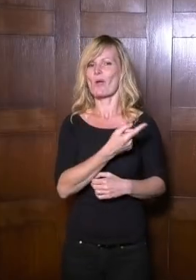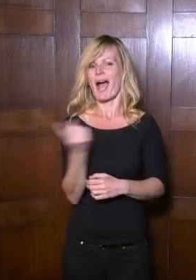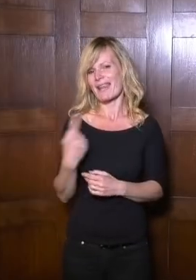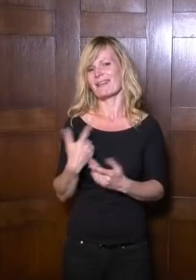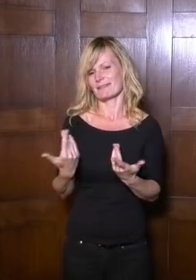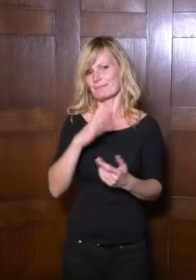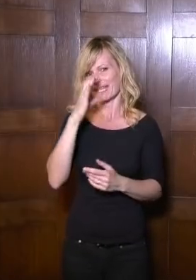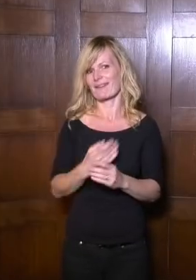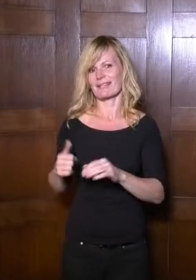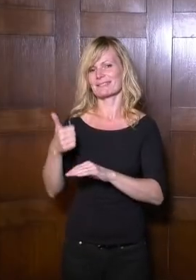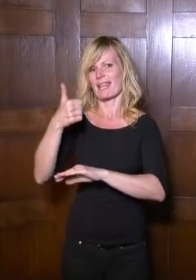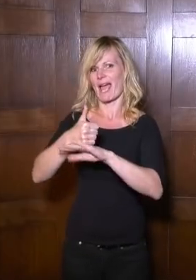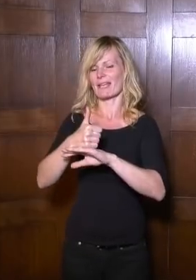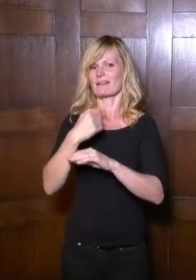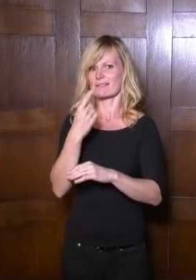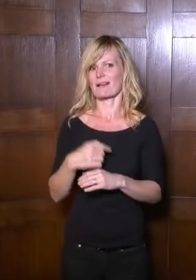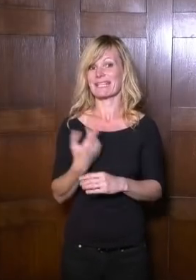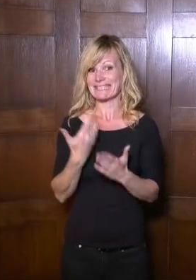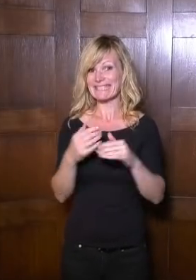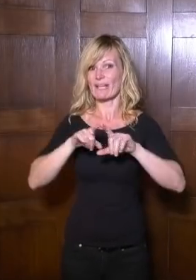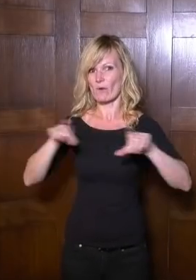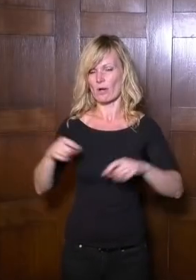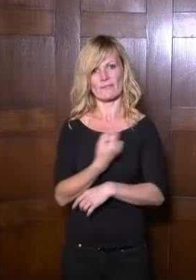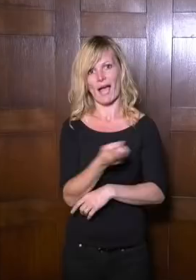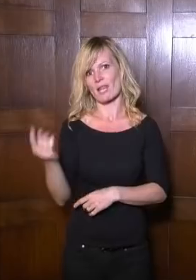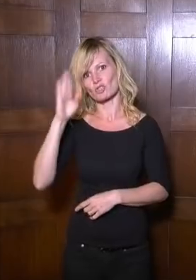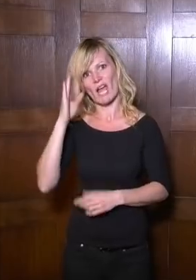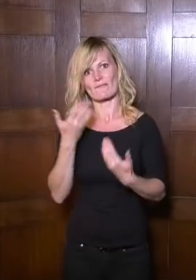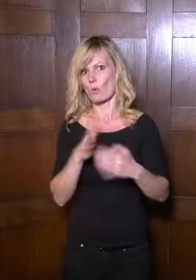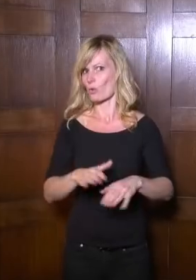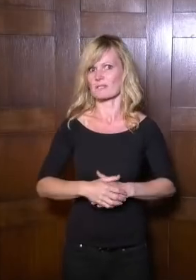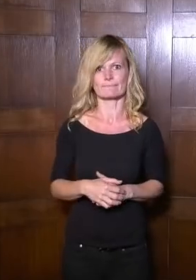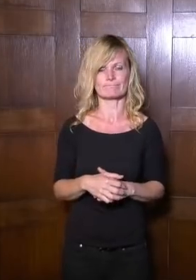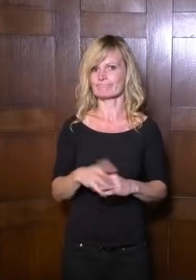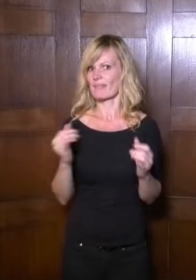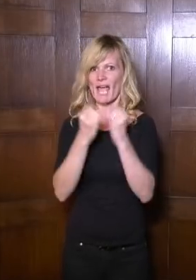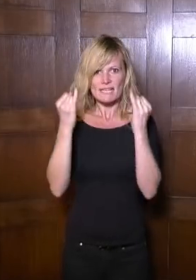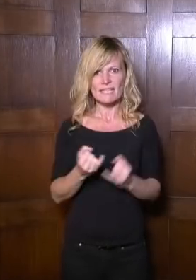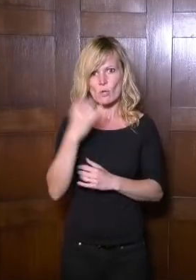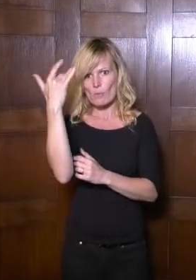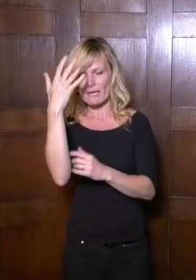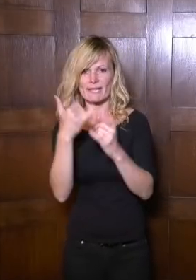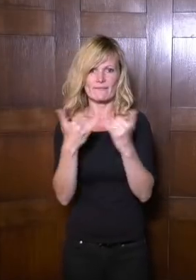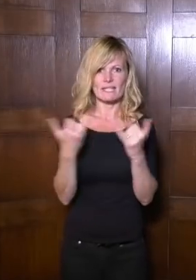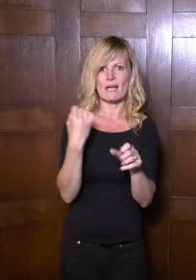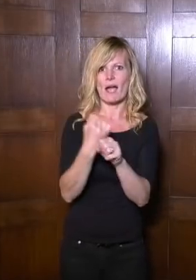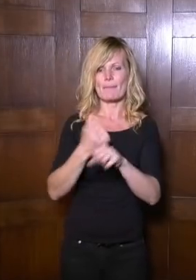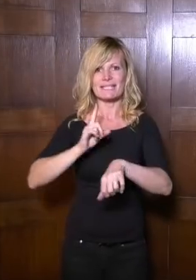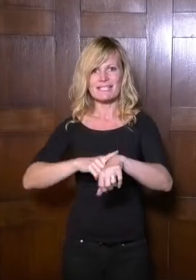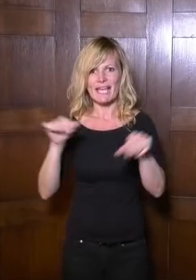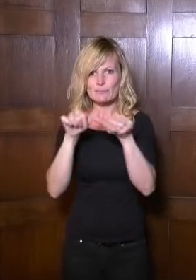Kindergartenleiterinnen, Leiter sprechen zu können, das war eine schlaflose Woche. Also was man da vor der Einrichtung stand und noch nach Zonen gesucht hat, nach Arbeitszeitmodellen gesucht